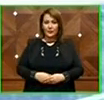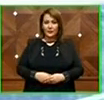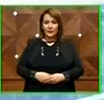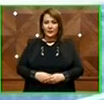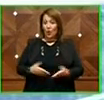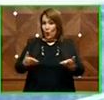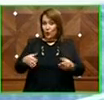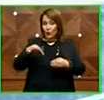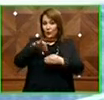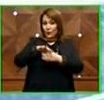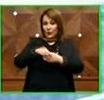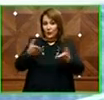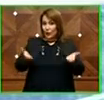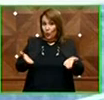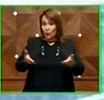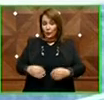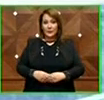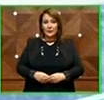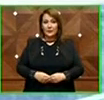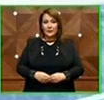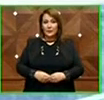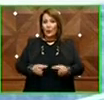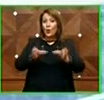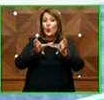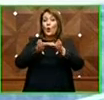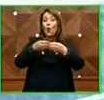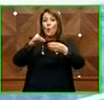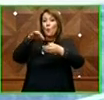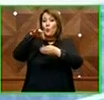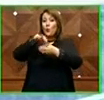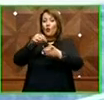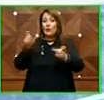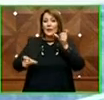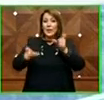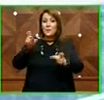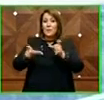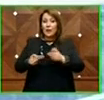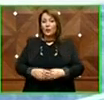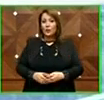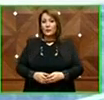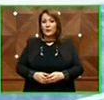الاختراع. فاليوم الكتلة الناخبة حجمها